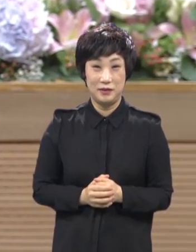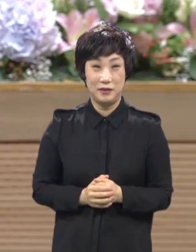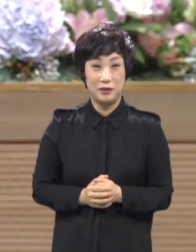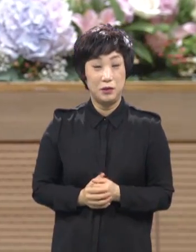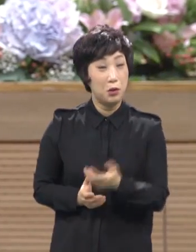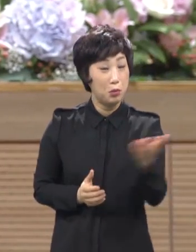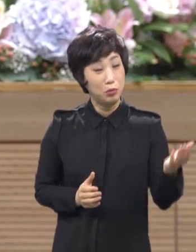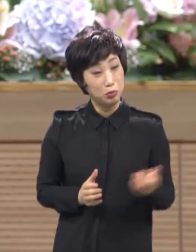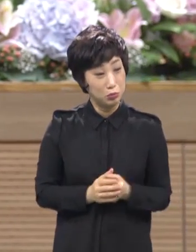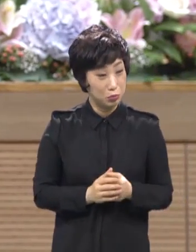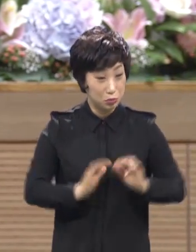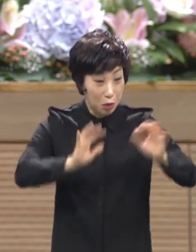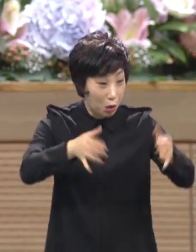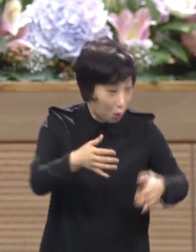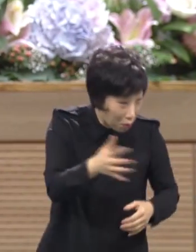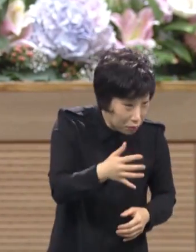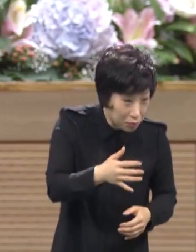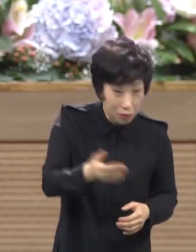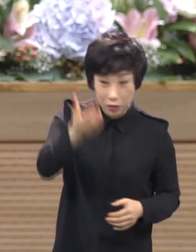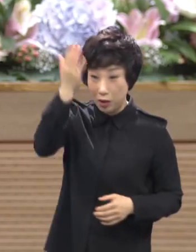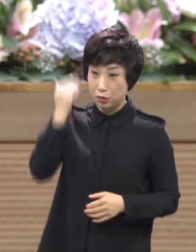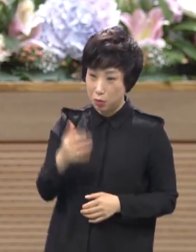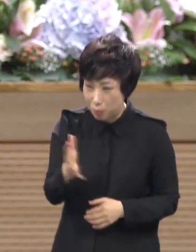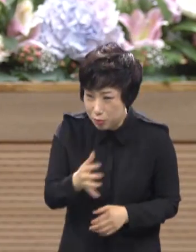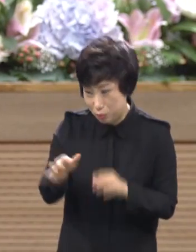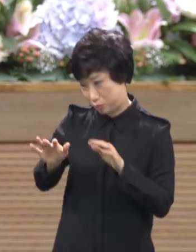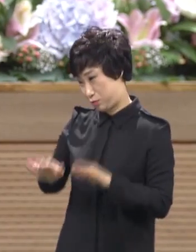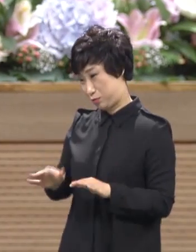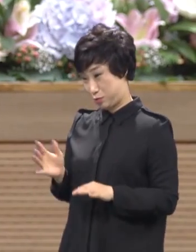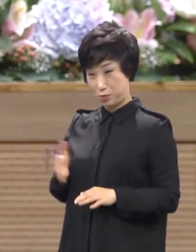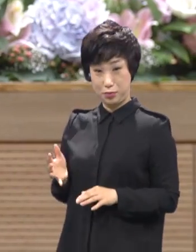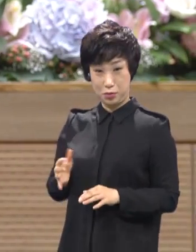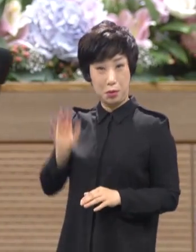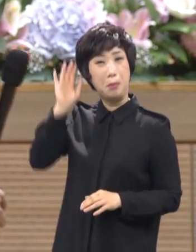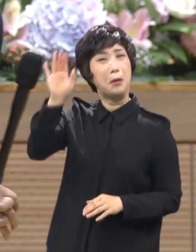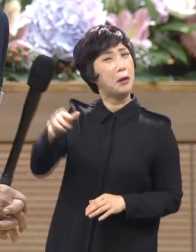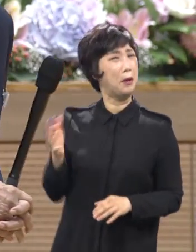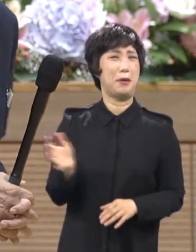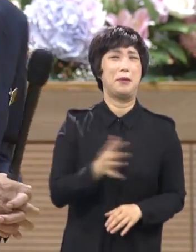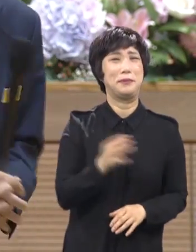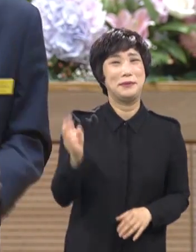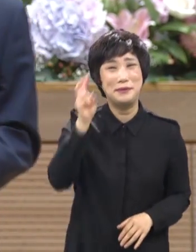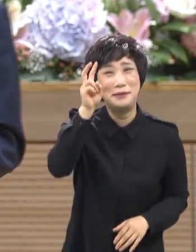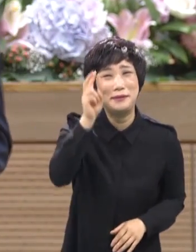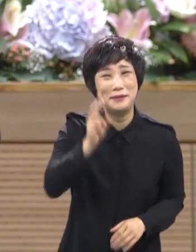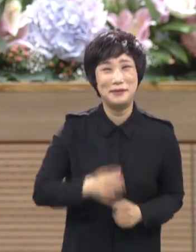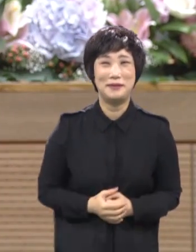세상에서 없고 과거도 없고 현재도 없고 미래도 없을 것이다.